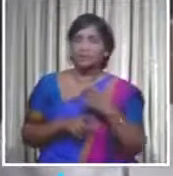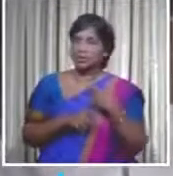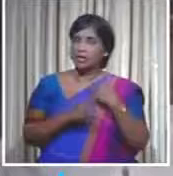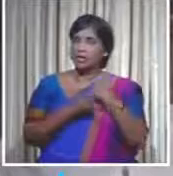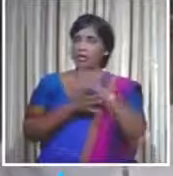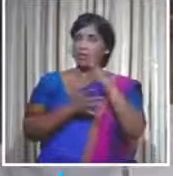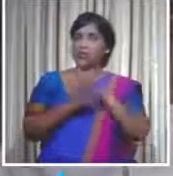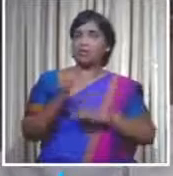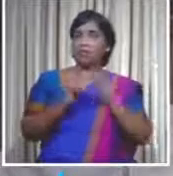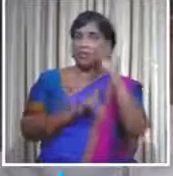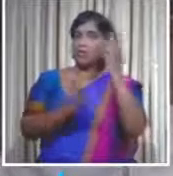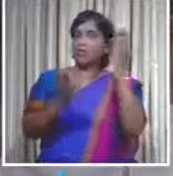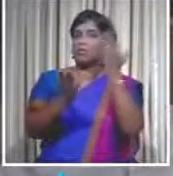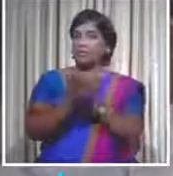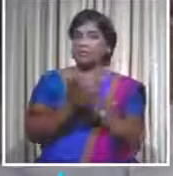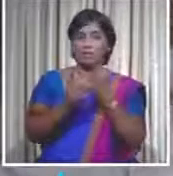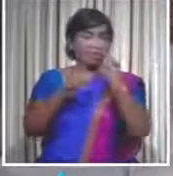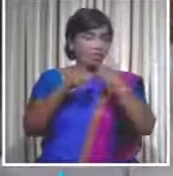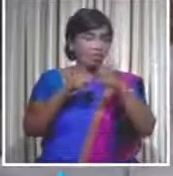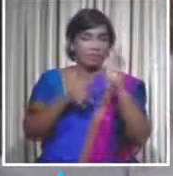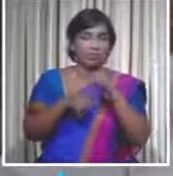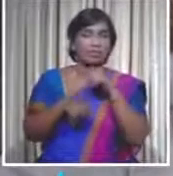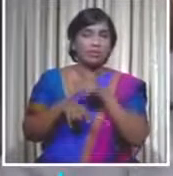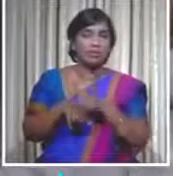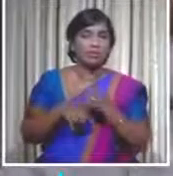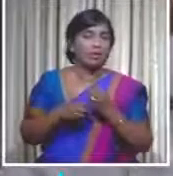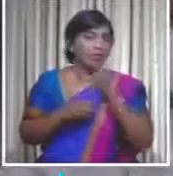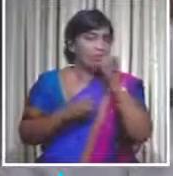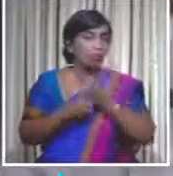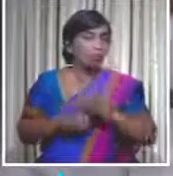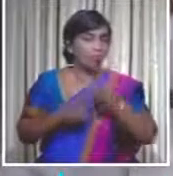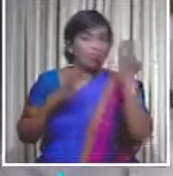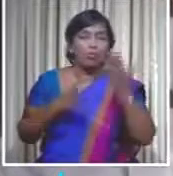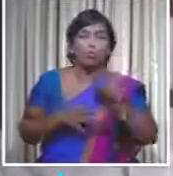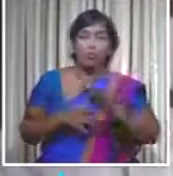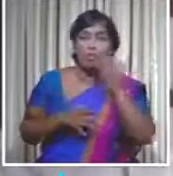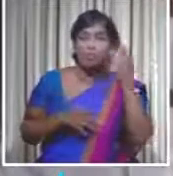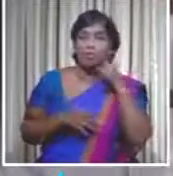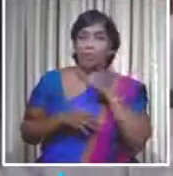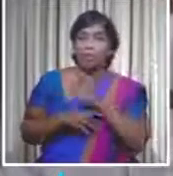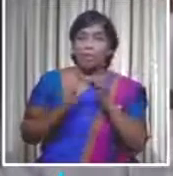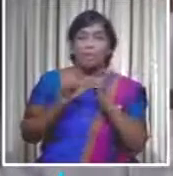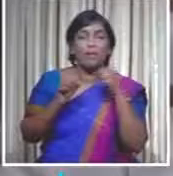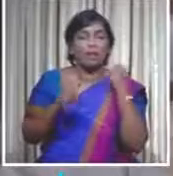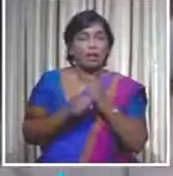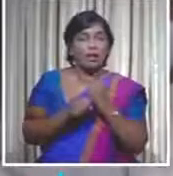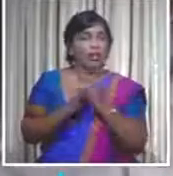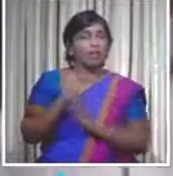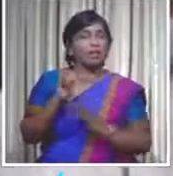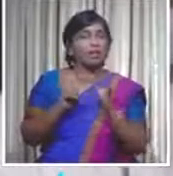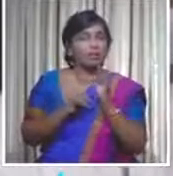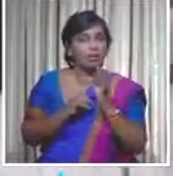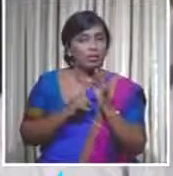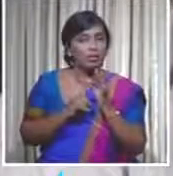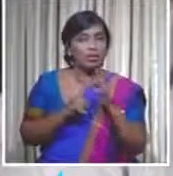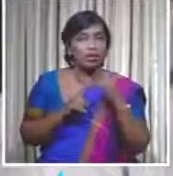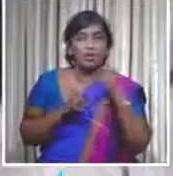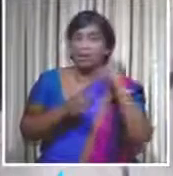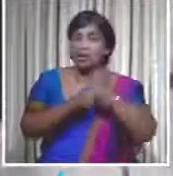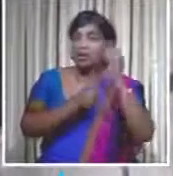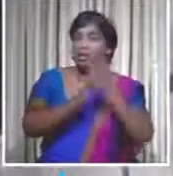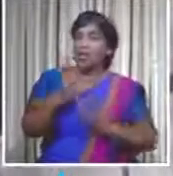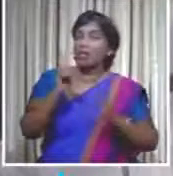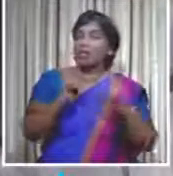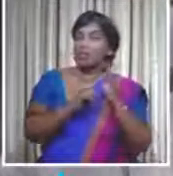ලියුම සභාගත කරනවා. ඒ විතරක් නෙමෙයි මේක පිපිරෙන්න පුළුවන් කියලා එතුමා බන්දුලක ගුණවර්ධන ඇමතිතුමාටයි රාජ්‍ය